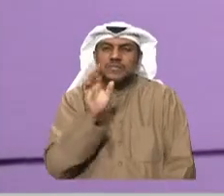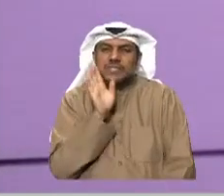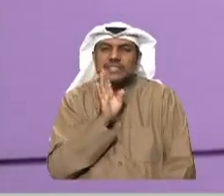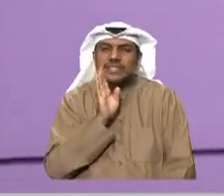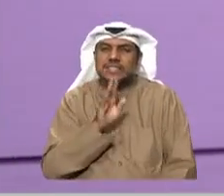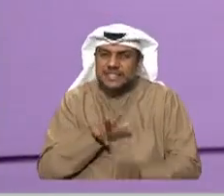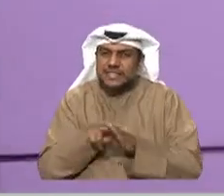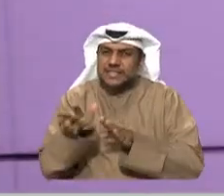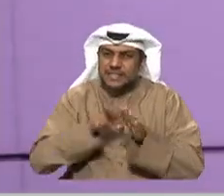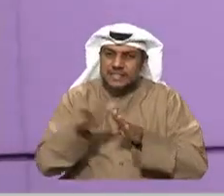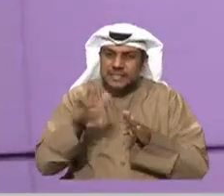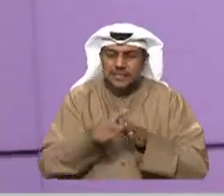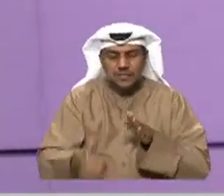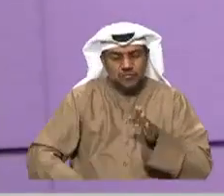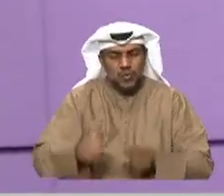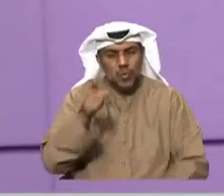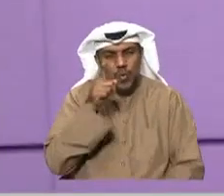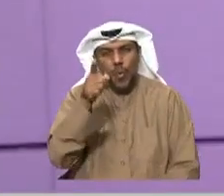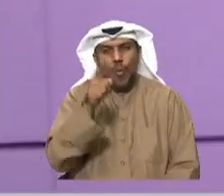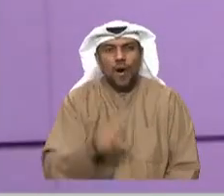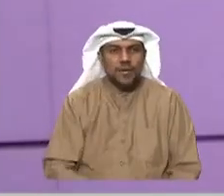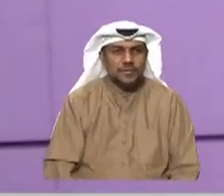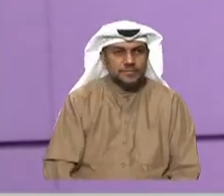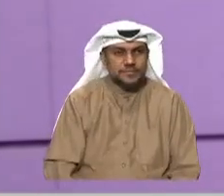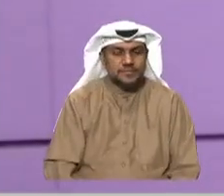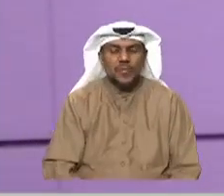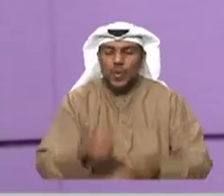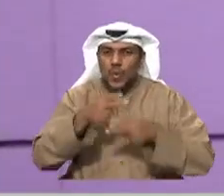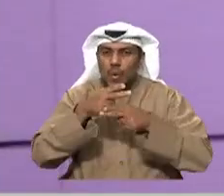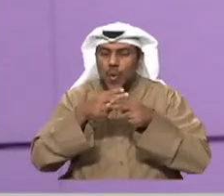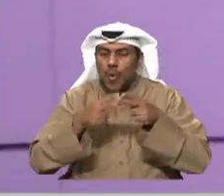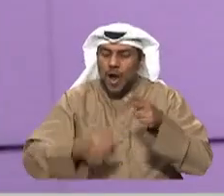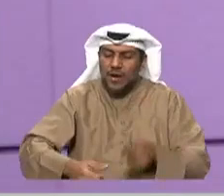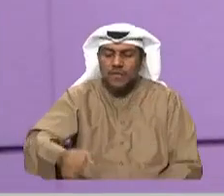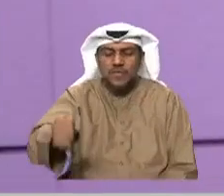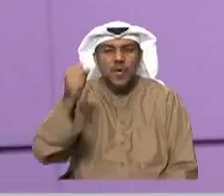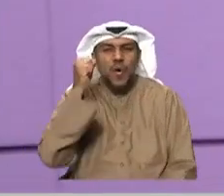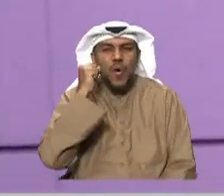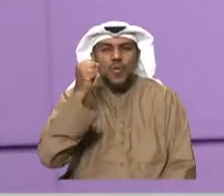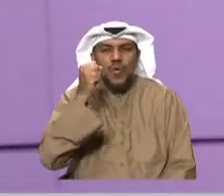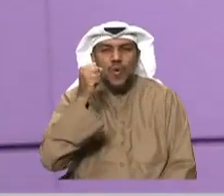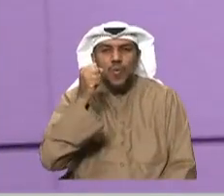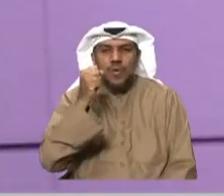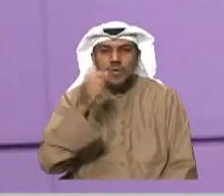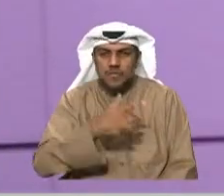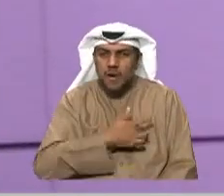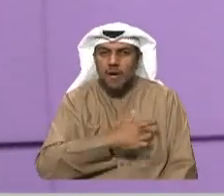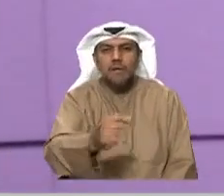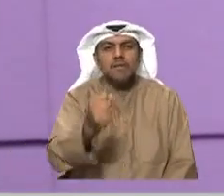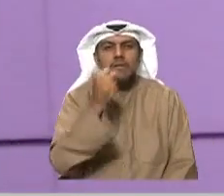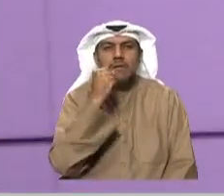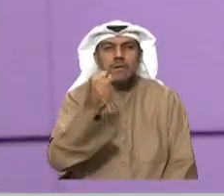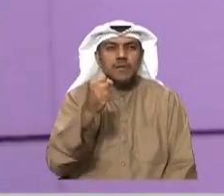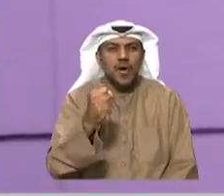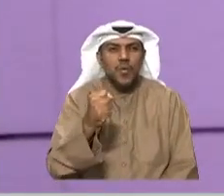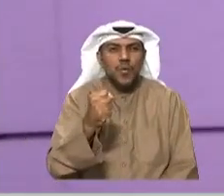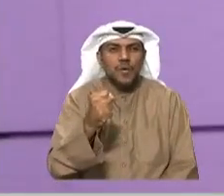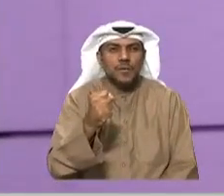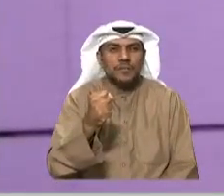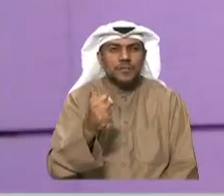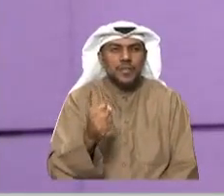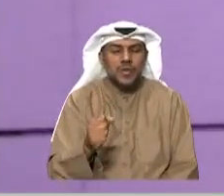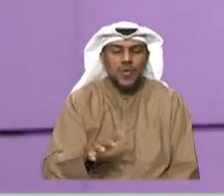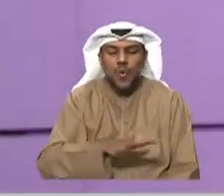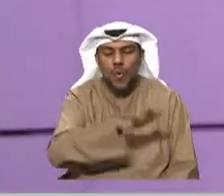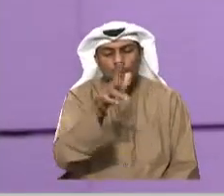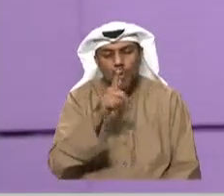ومن التجهيز، هذول اللي يعطونك إياه. اليوم عندنا روح قتالية وأنا دائما أقولها يا حمدان،